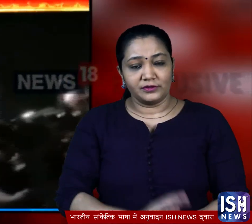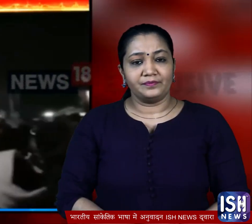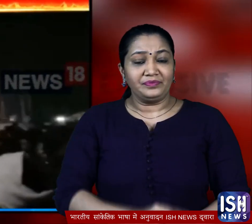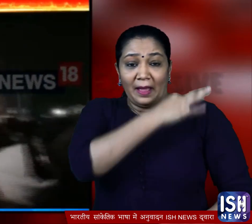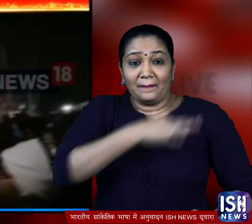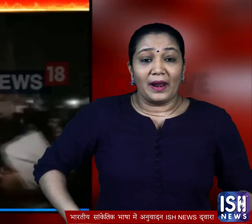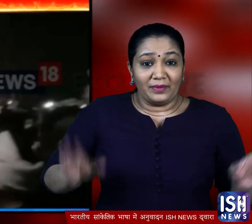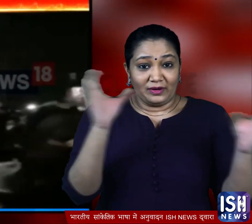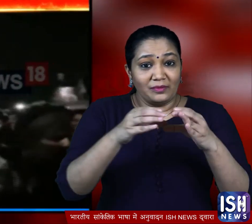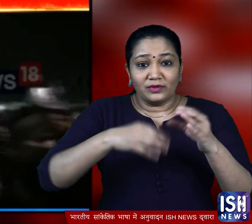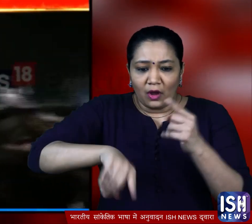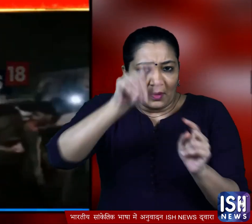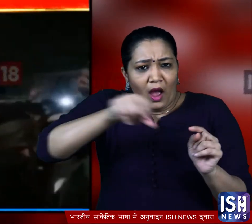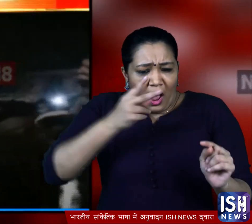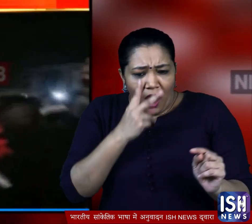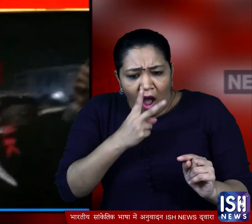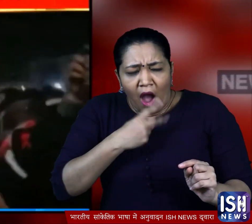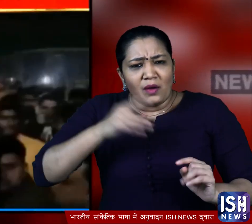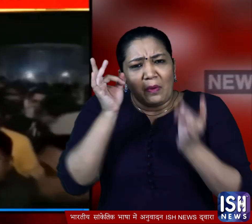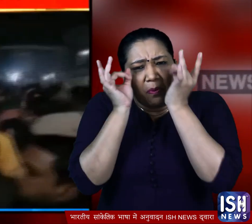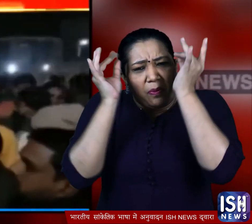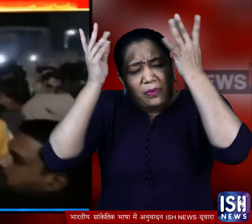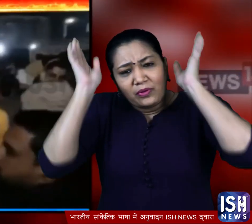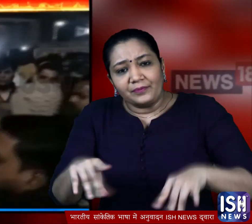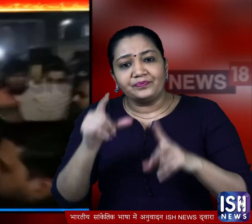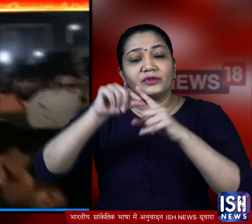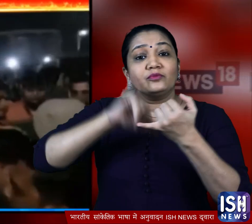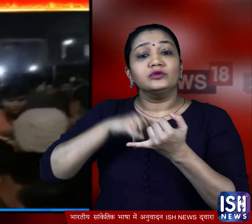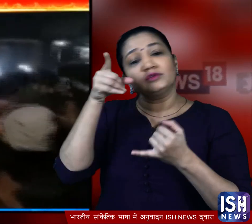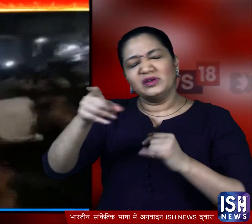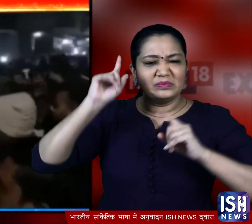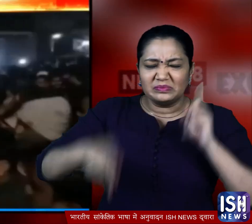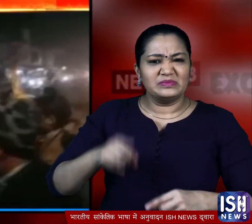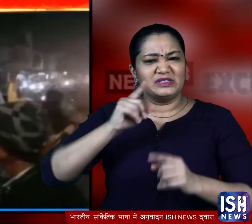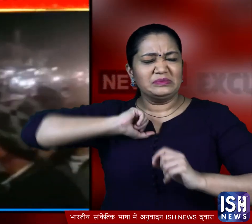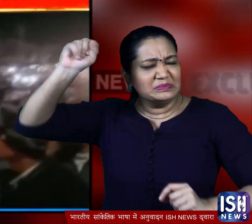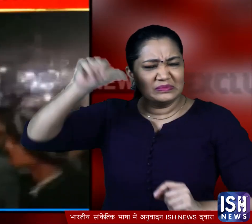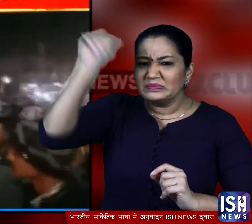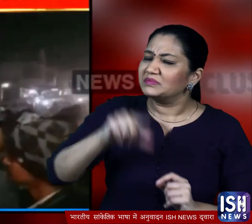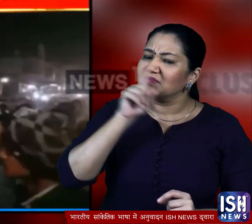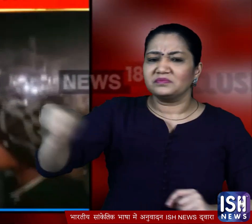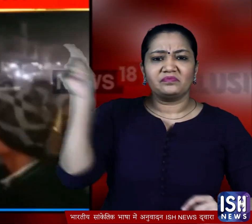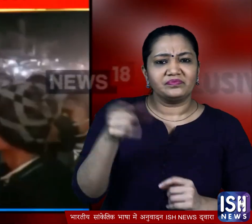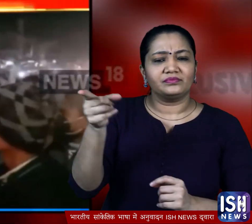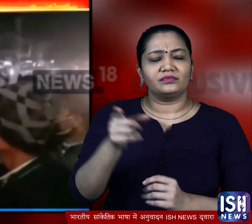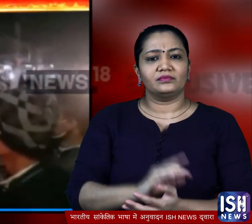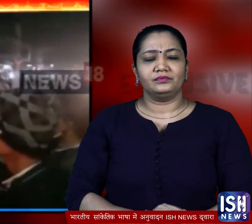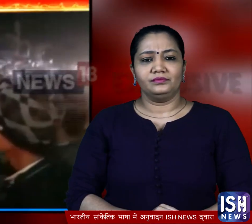ही ब्राह्मण समुदाय के लोगों का गुस्सा भड़क उठा और उन्होंने बीजेपी नेता दीपू सिंह के खिलाफ मोर्चा खोल दिया।